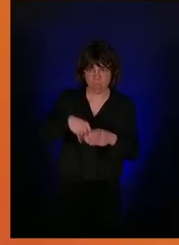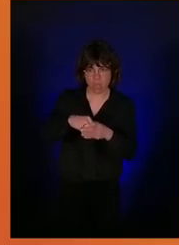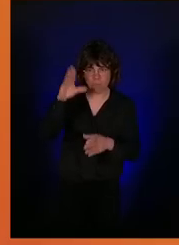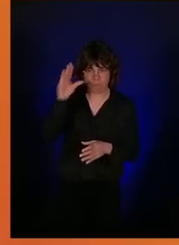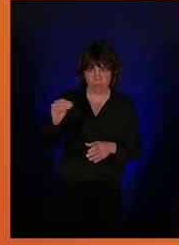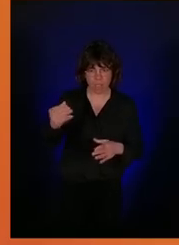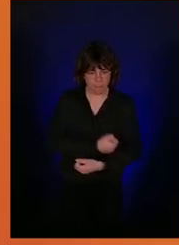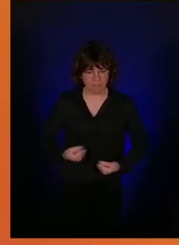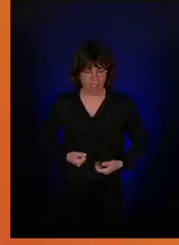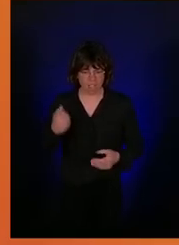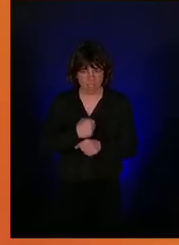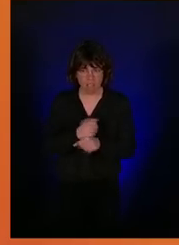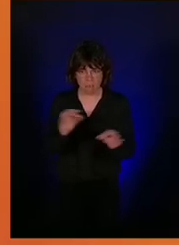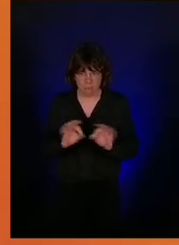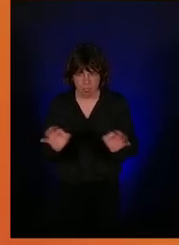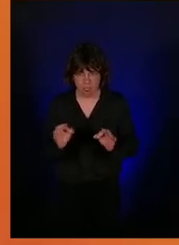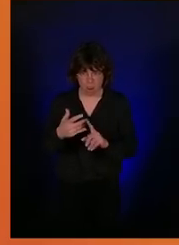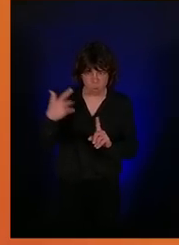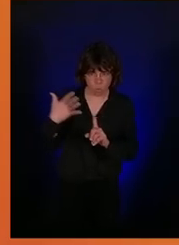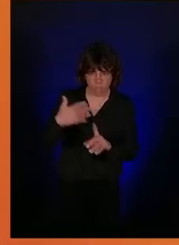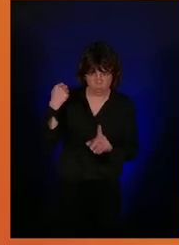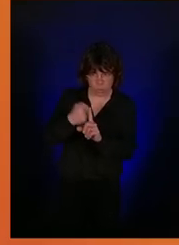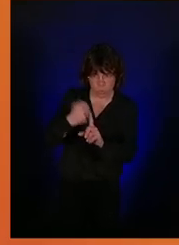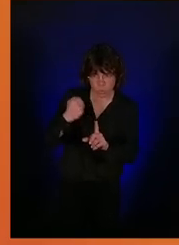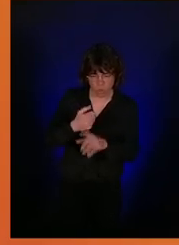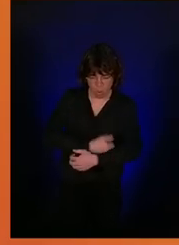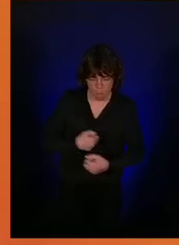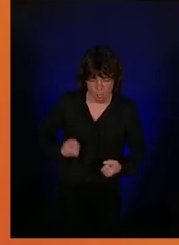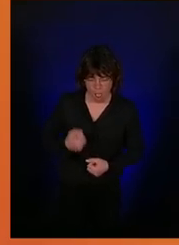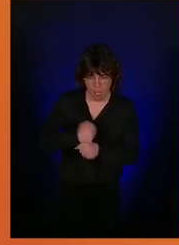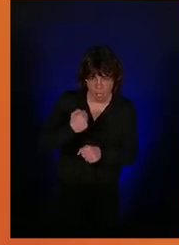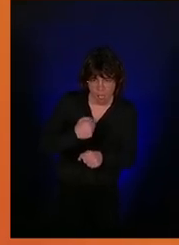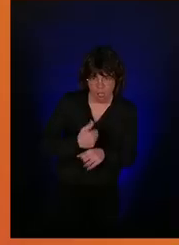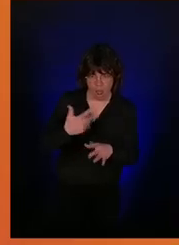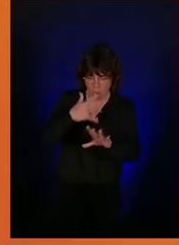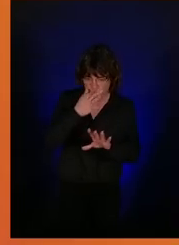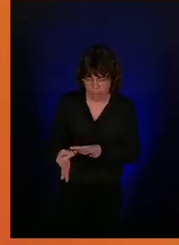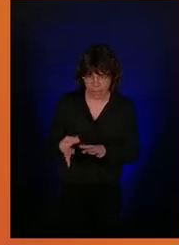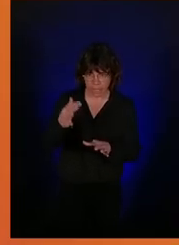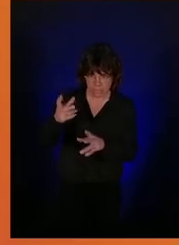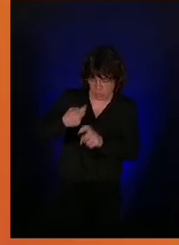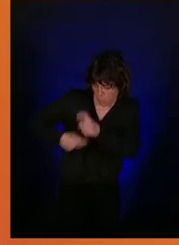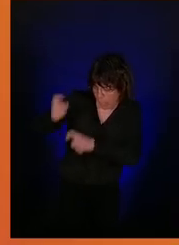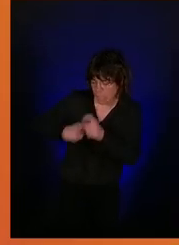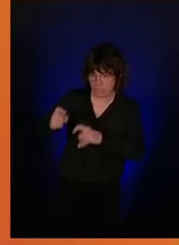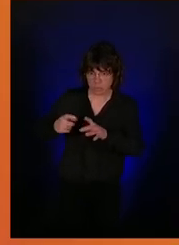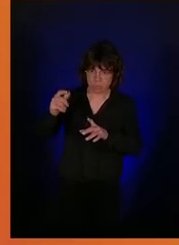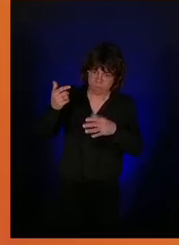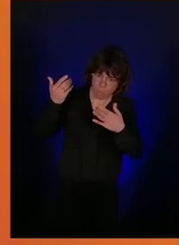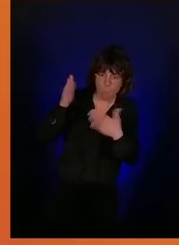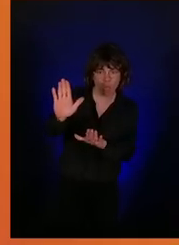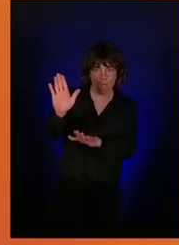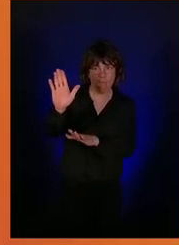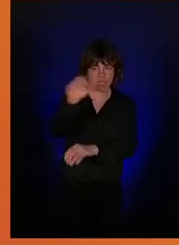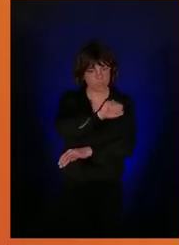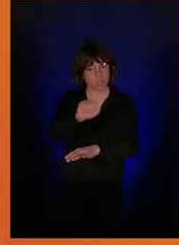privés d'emploi et précaires. Dans un contexte de lutte pour la défense de l'emploi, nous avons raté une opportunité historique pour revendiquer haut et fort une